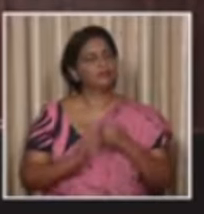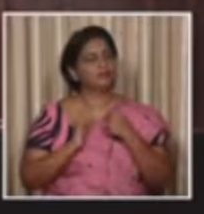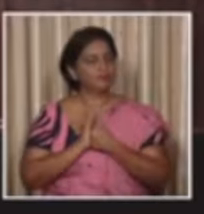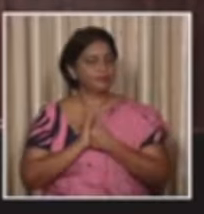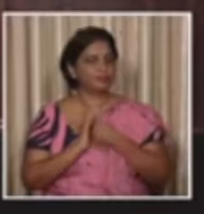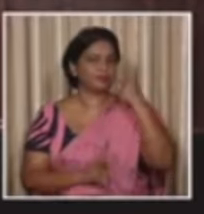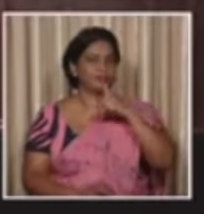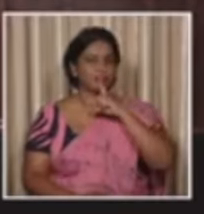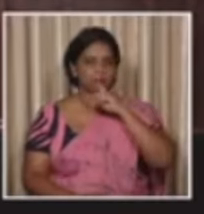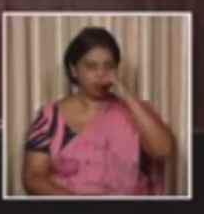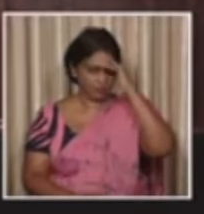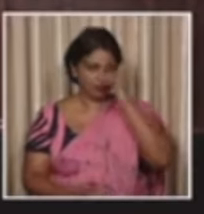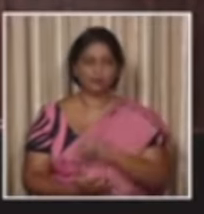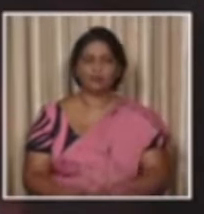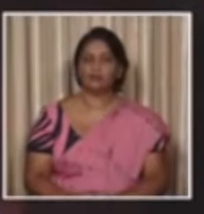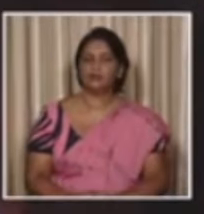ගරු නියෝජ්‍ය කතානායකතුමනි,